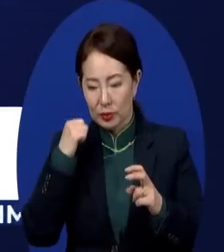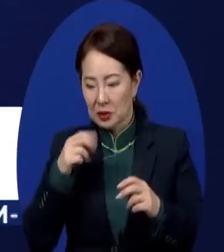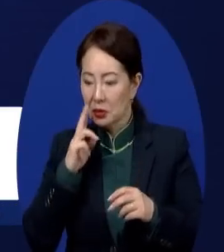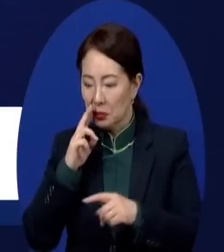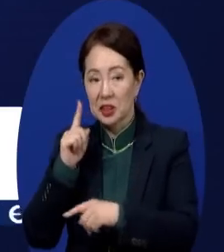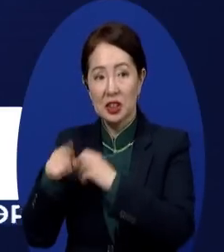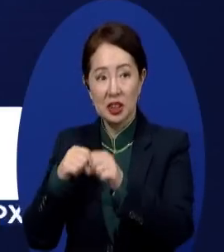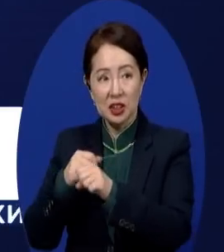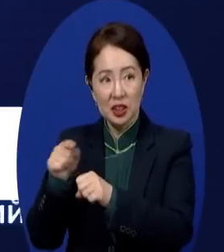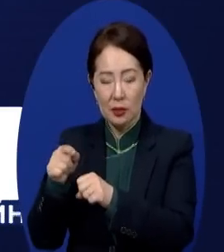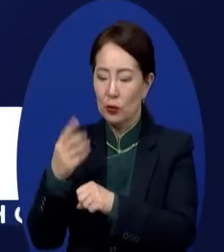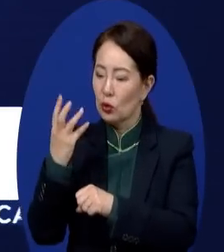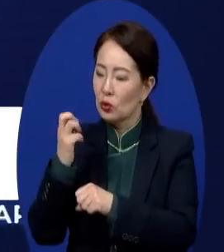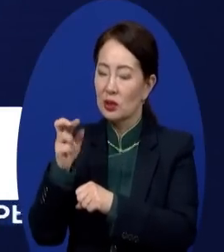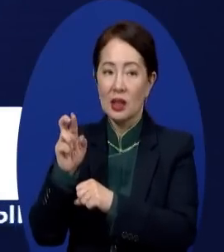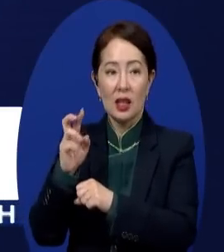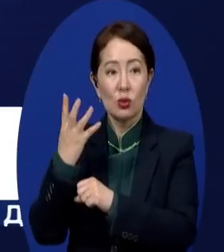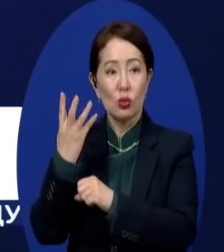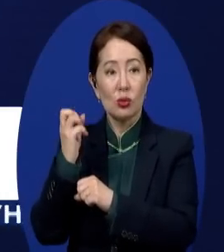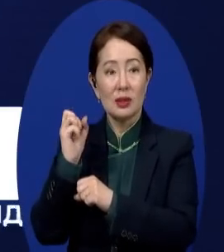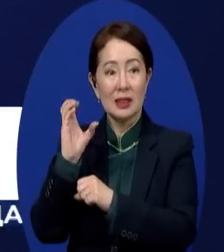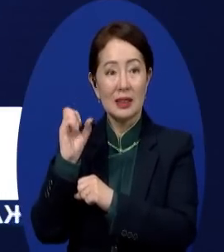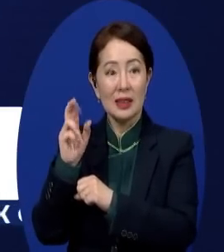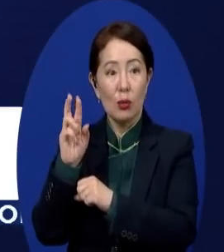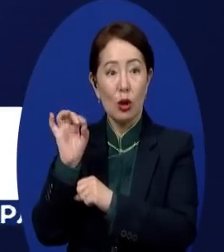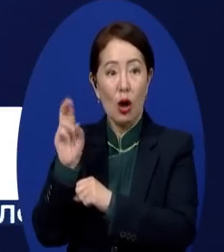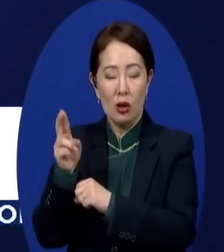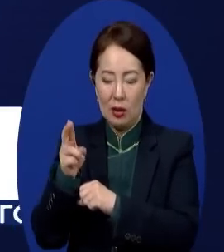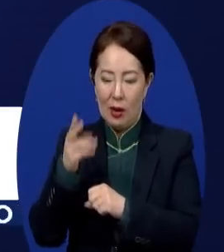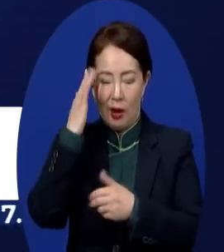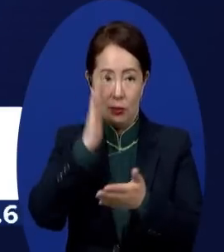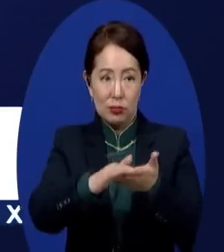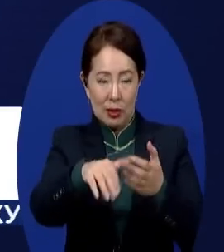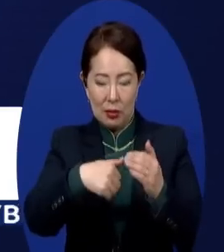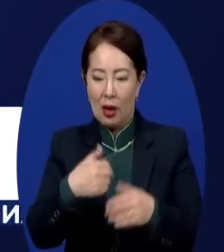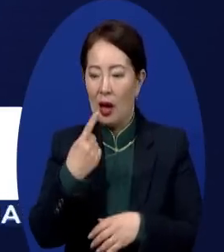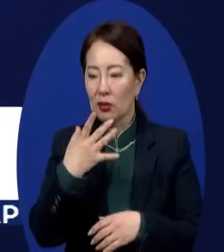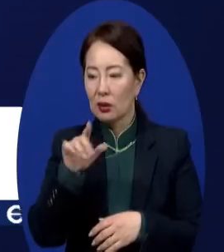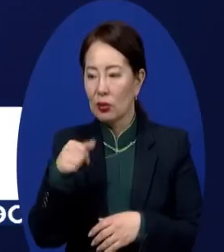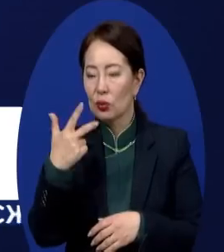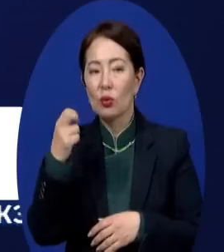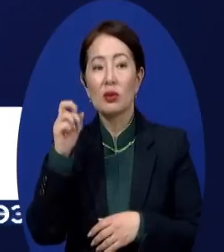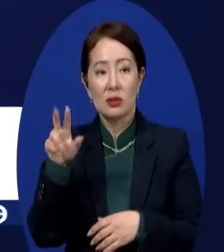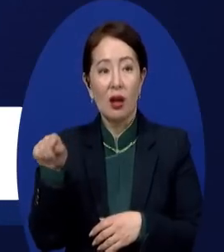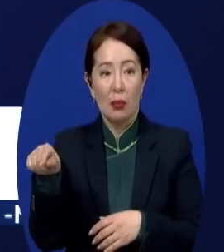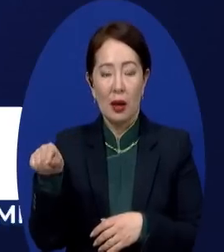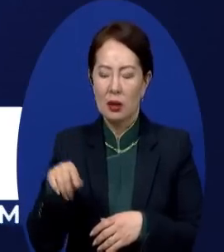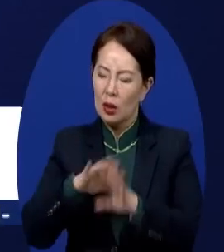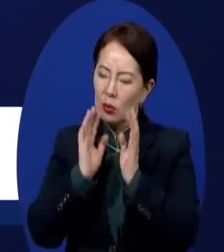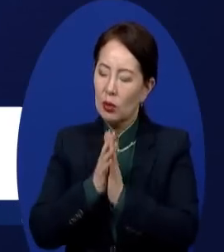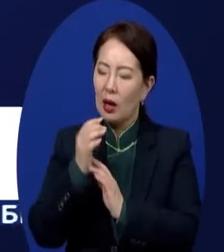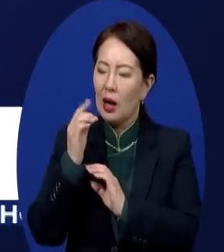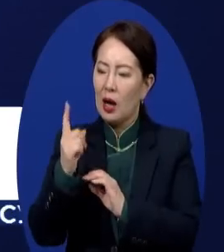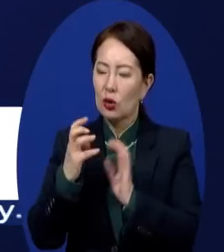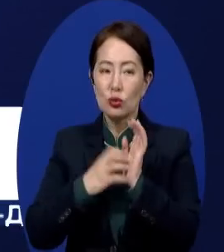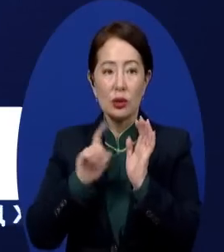хэрэглээ 4 сая блок, харин импортоор орж ирэх хэмжээ 15.3 сая блок байгаа нь нийтдээ 19.3 сая блок